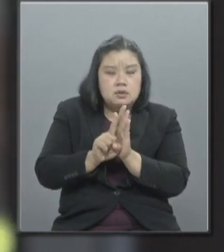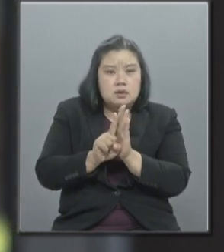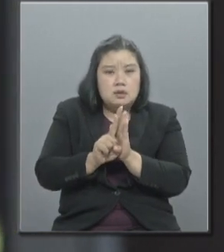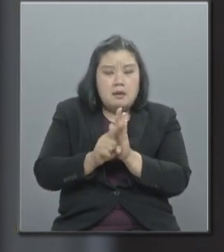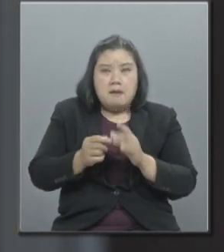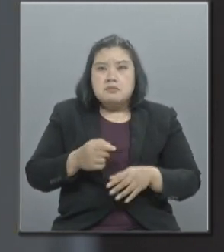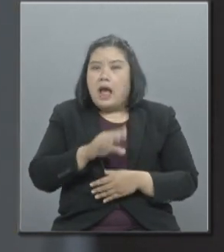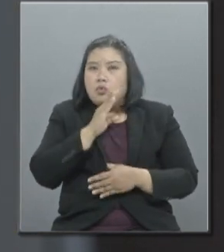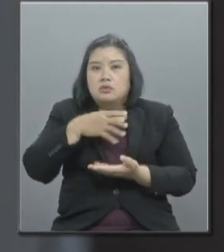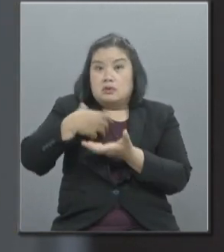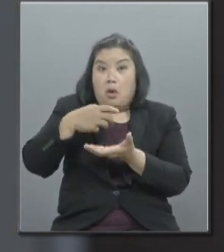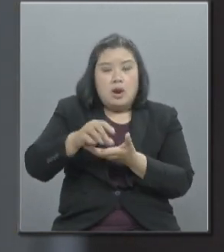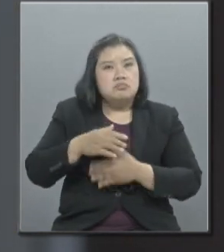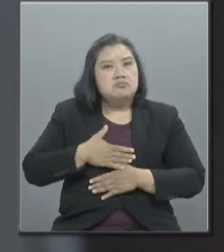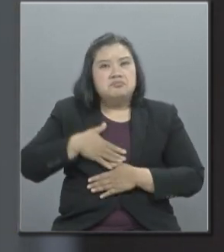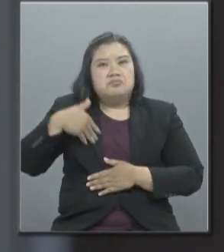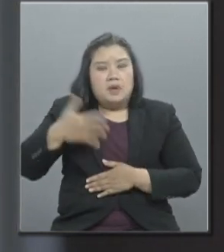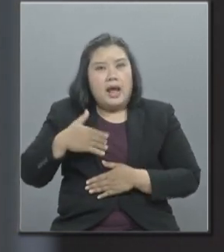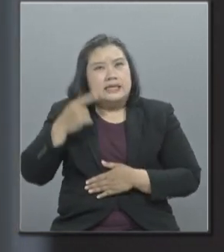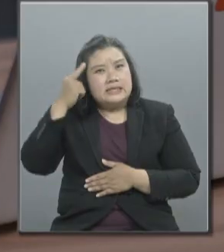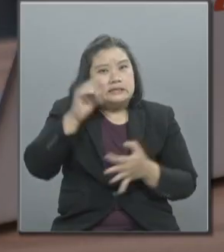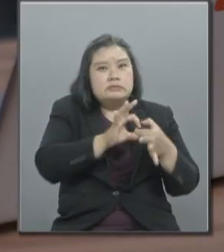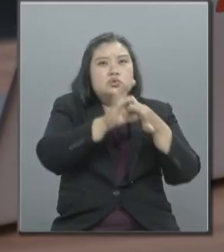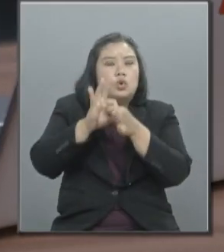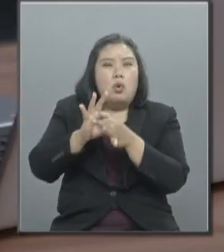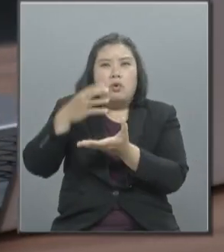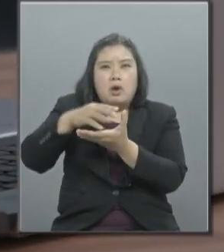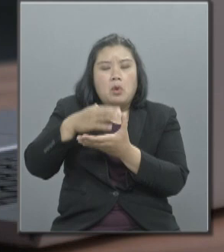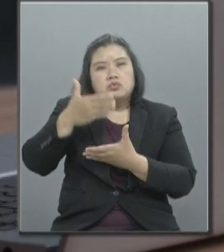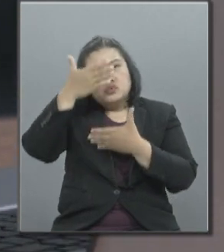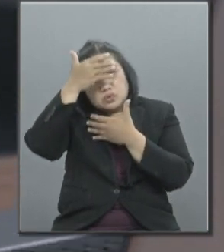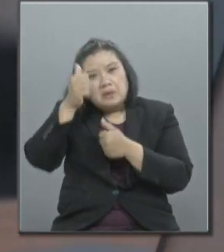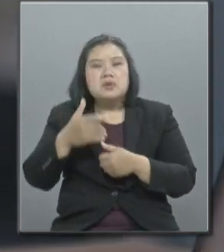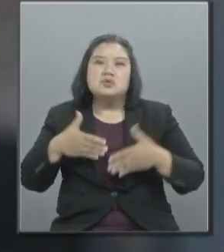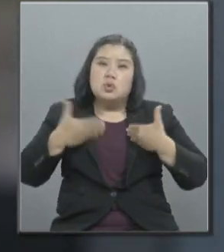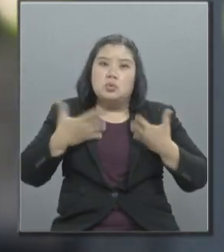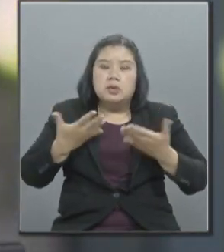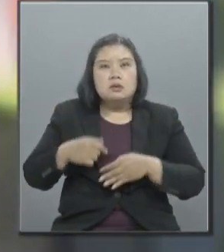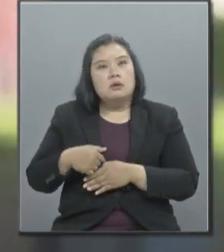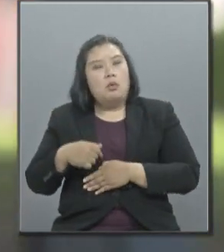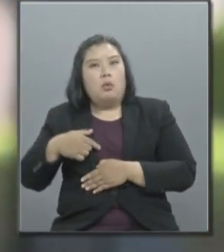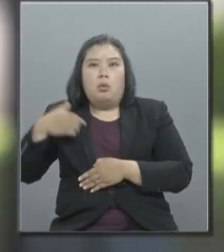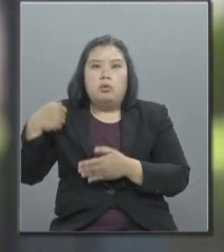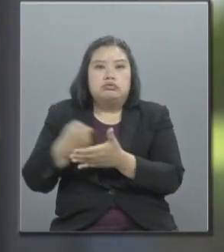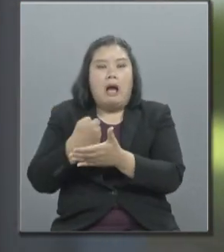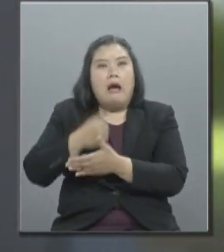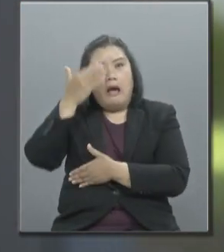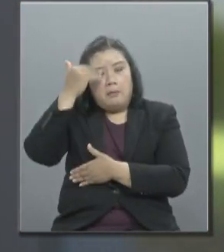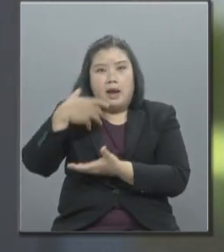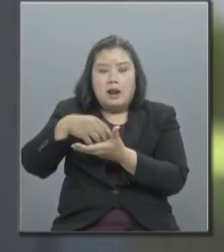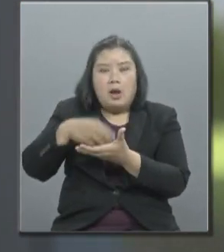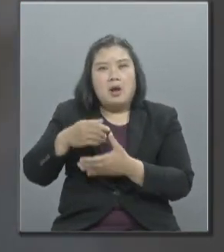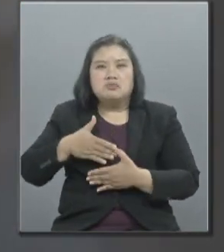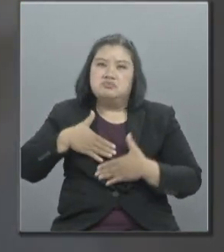ปิดตัวไม่ดีเปิดหัวไม่ดีเข้าสู่เนื้อหาไม่ได้น่าสนใจอาจจะทำให้คุณค่าของสารคดีที่เขาอุตส่าห์ทำกันมาทั้งหมดเนี่ยสูญไป